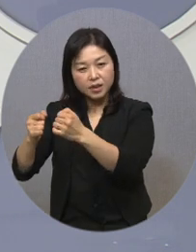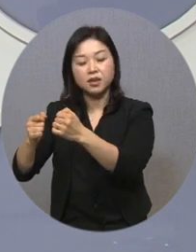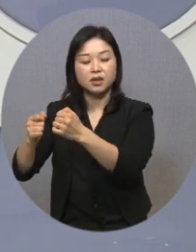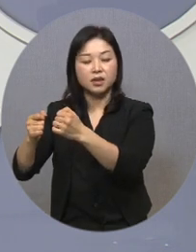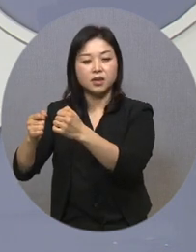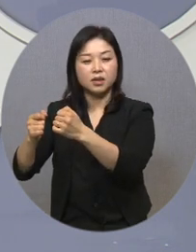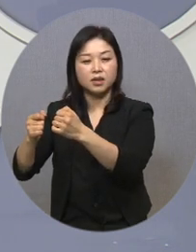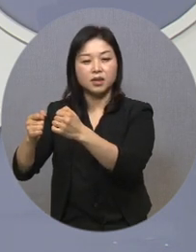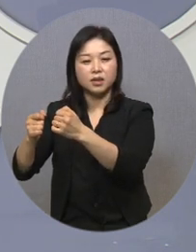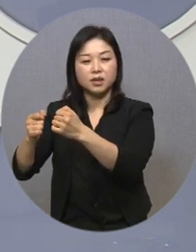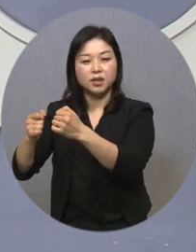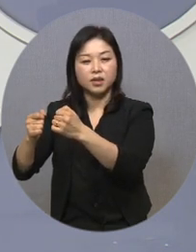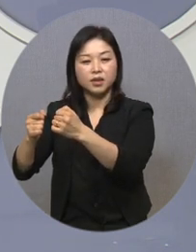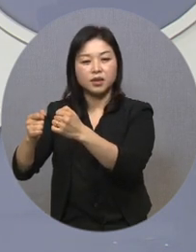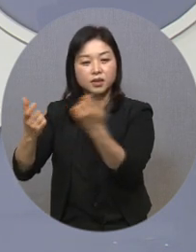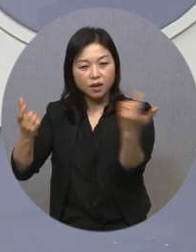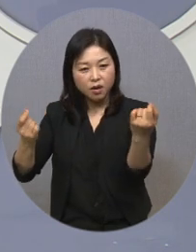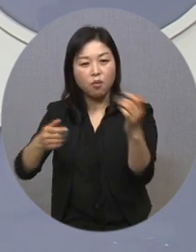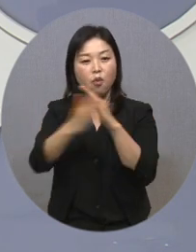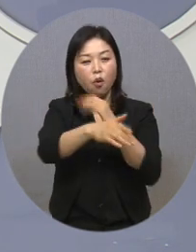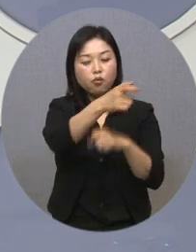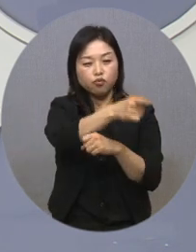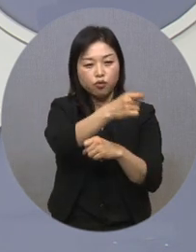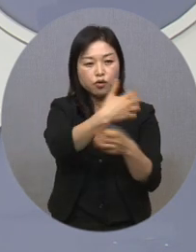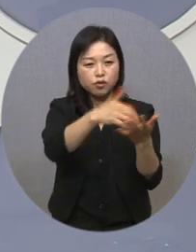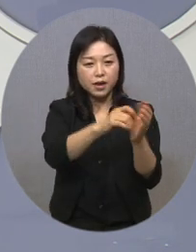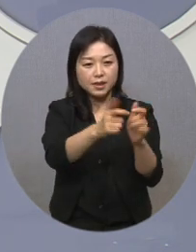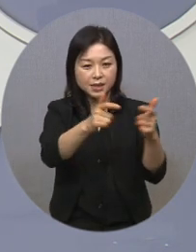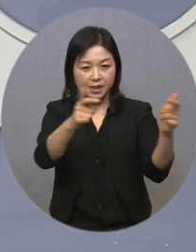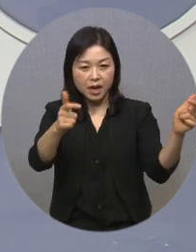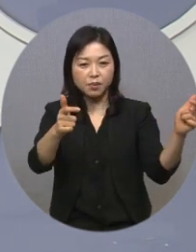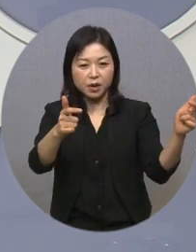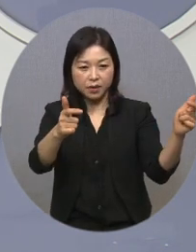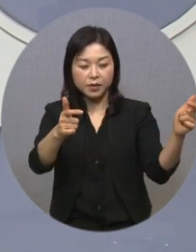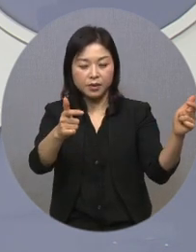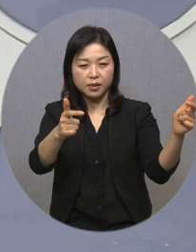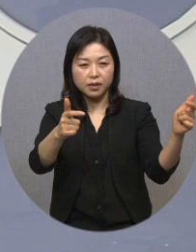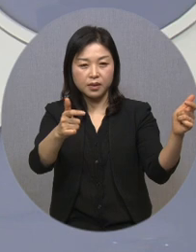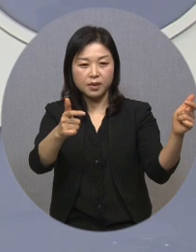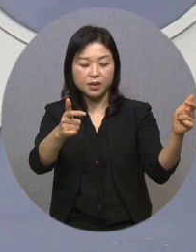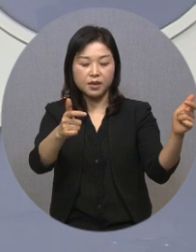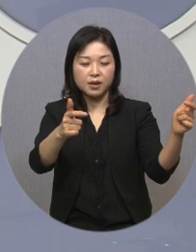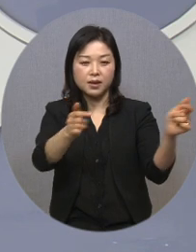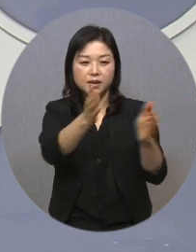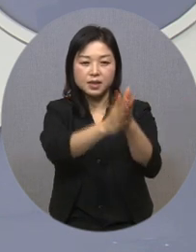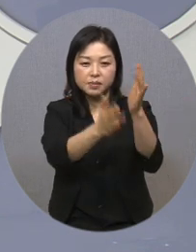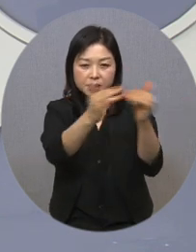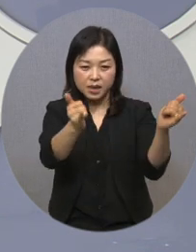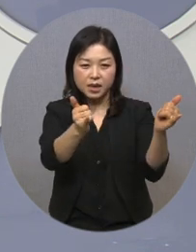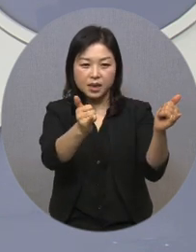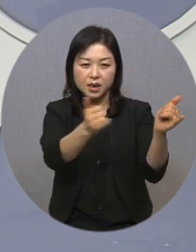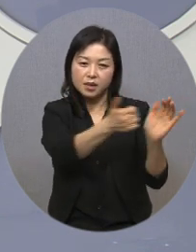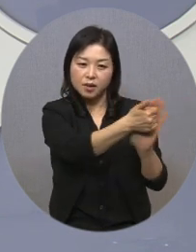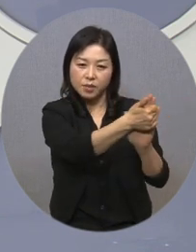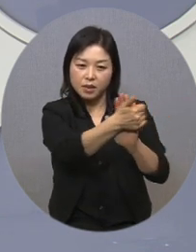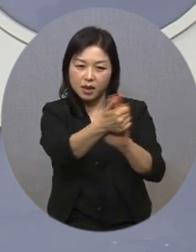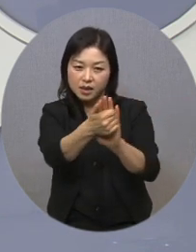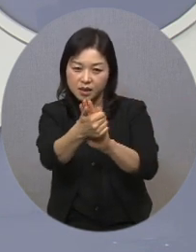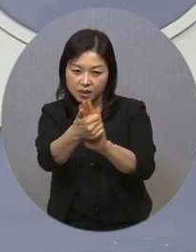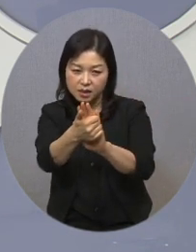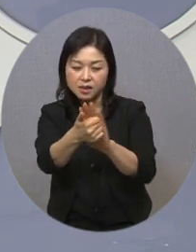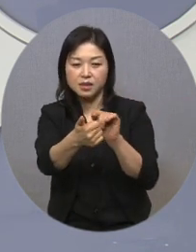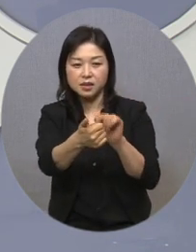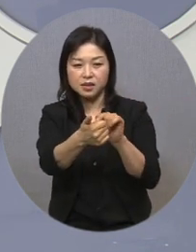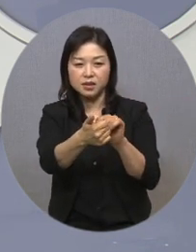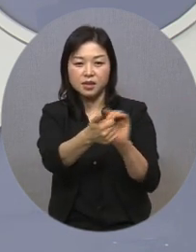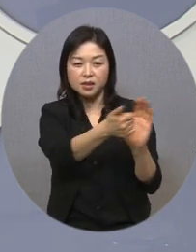늘어난다라고 하면 대도시의 시민에게 펼칠 수 있는 시민의 수,